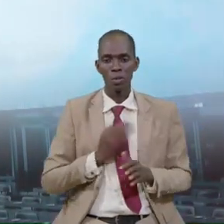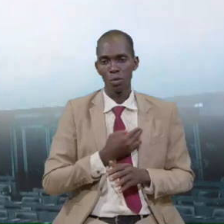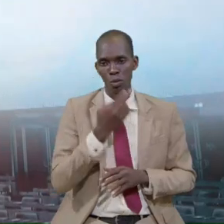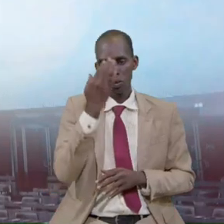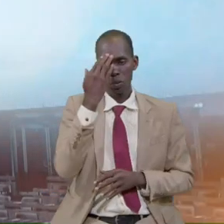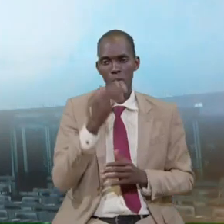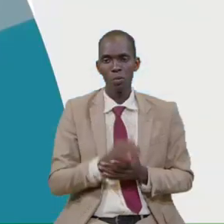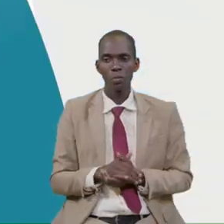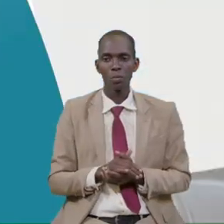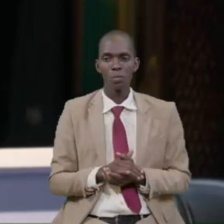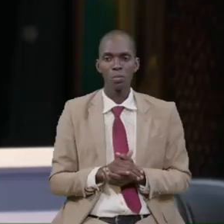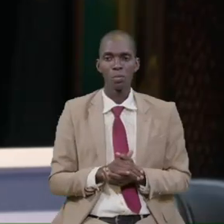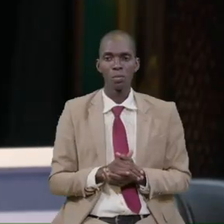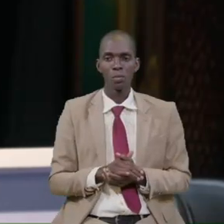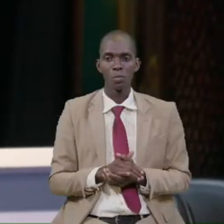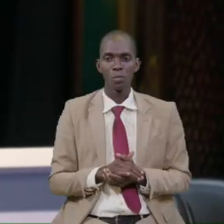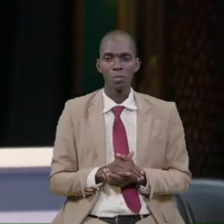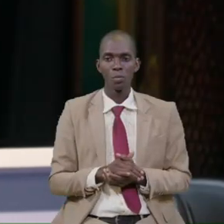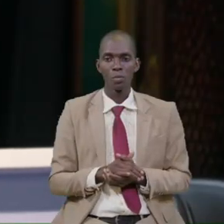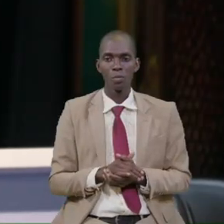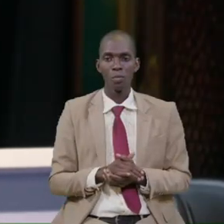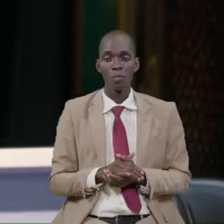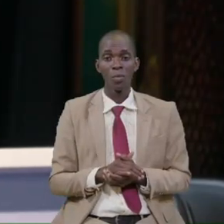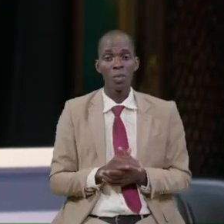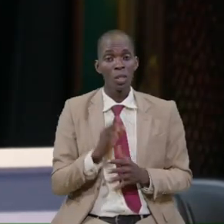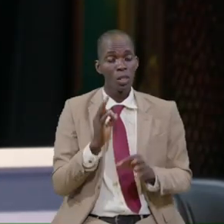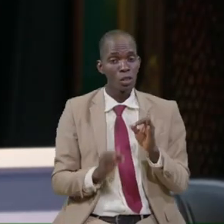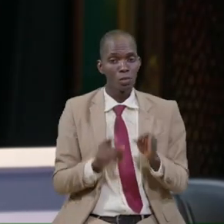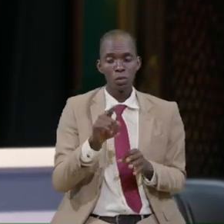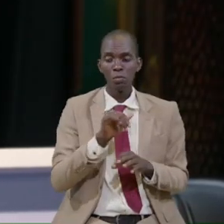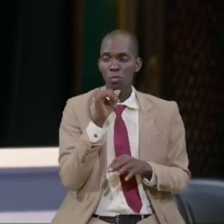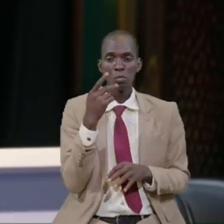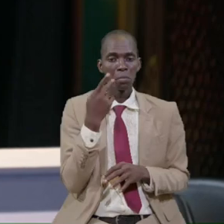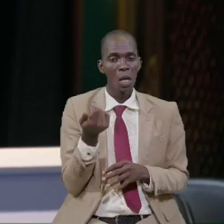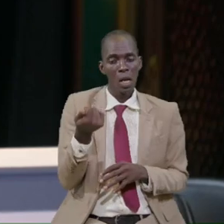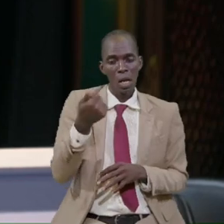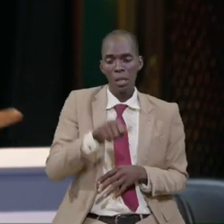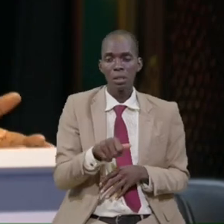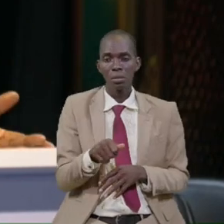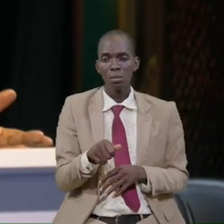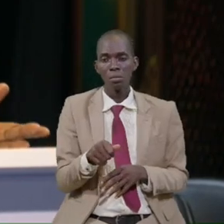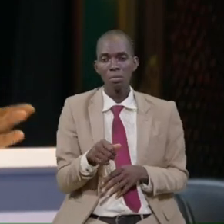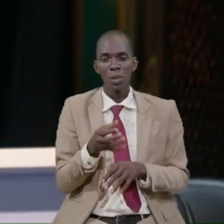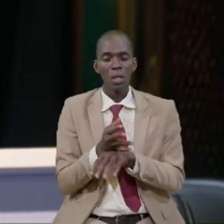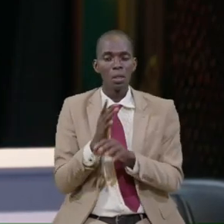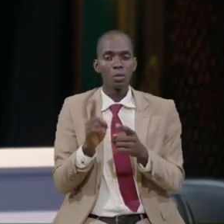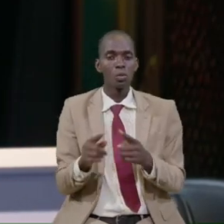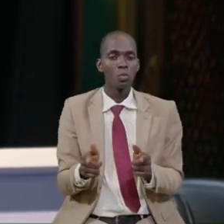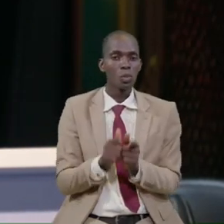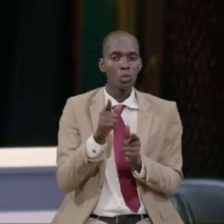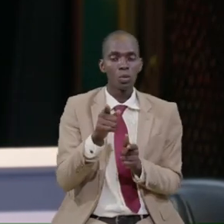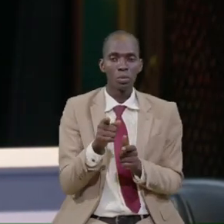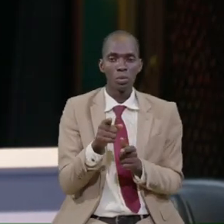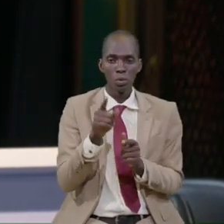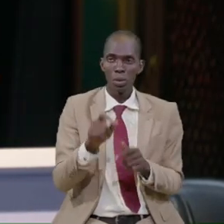là, attendant que les conseillers closent cette session.